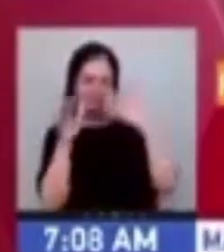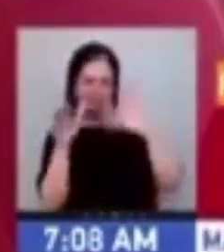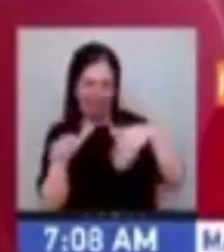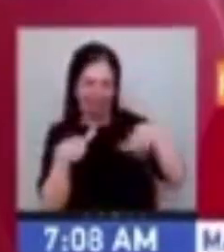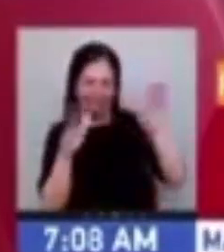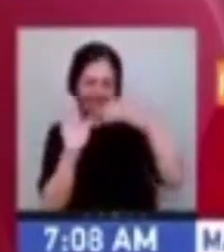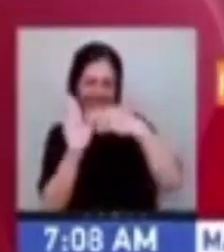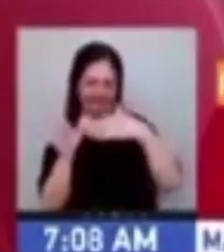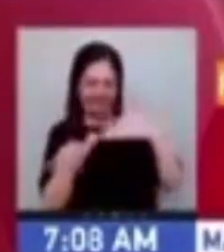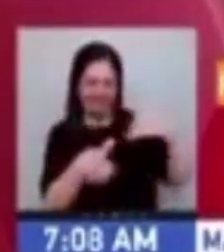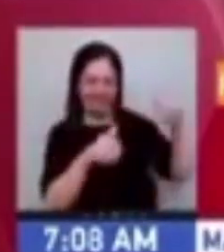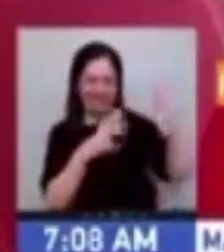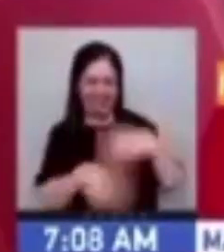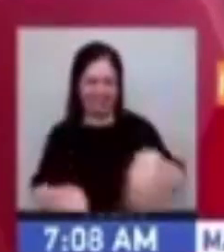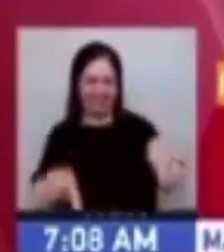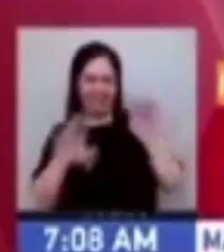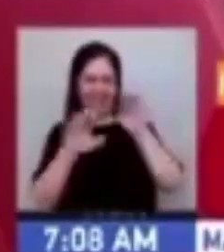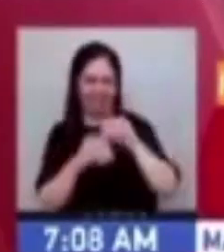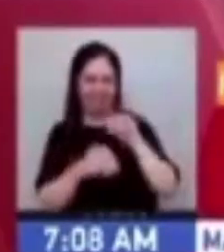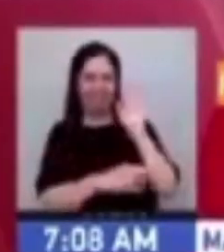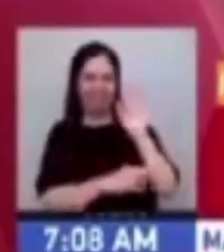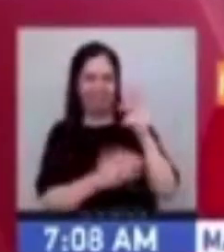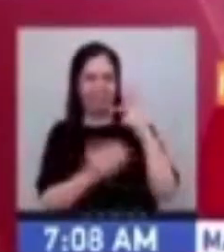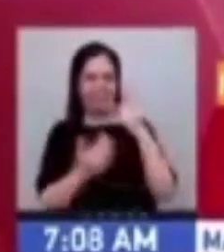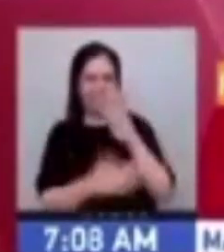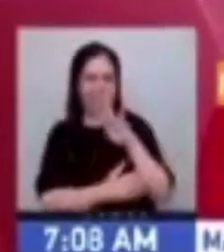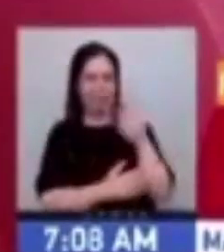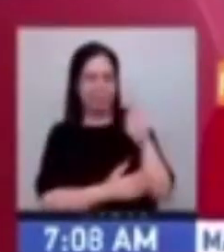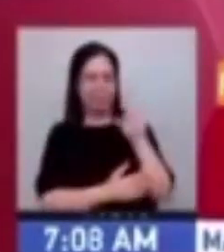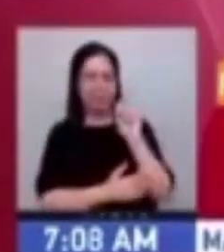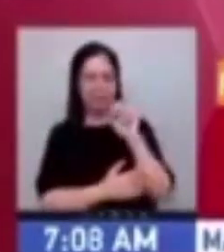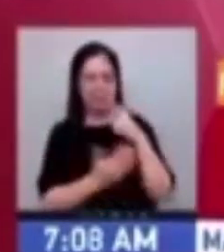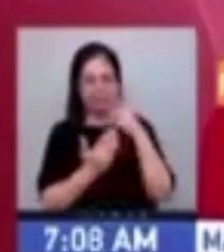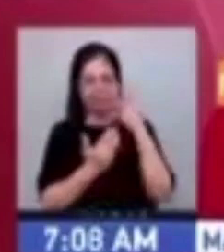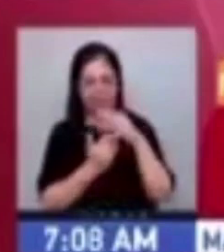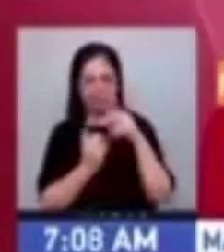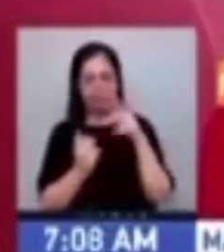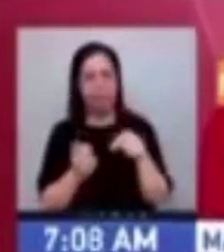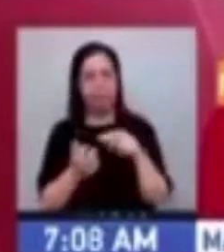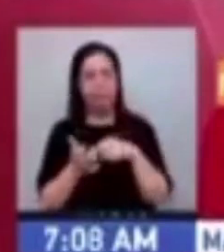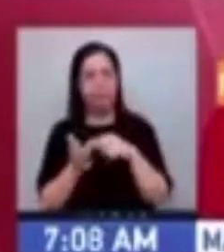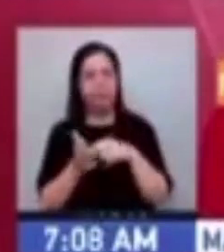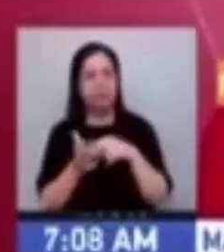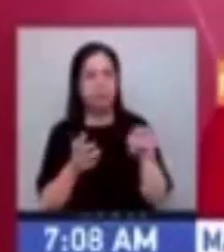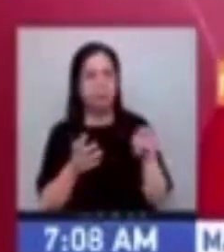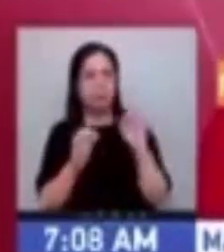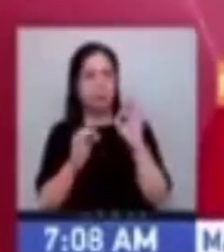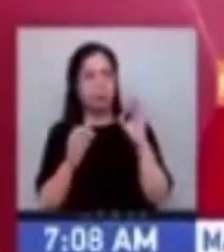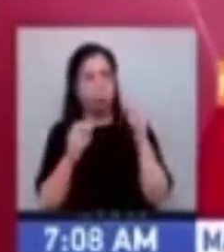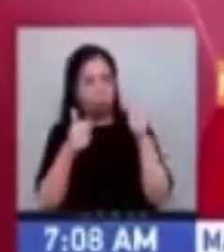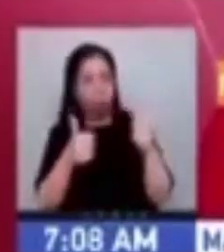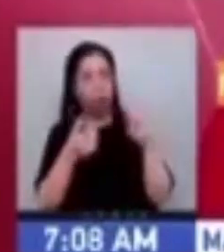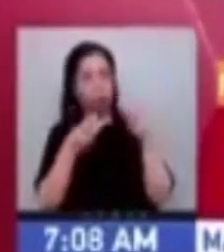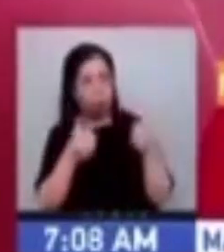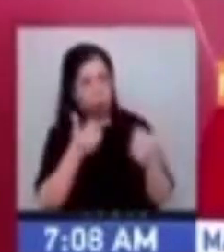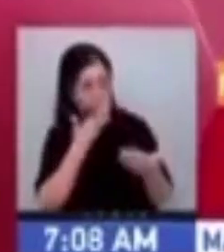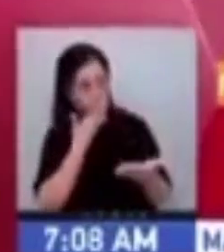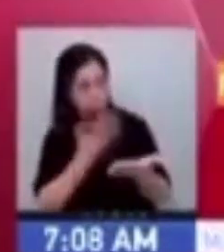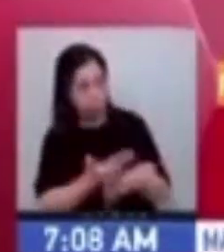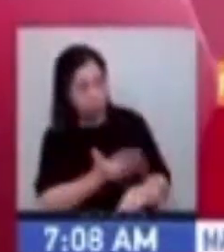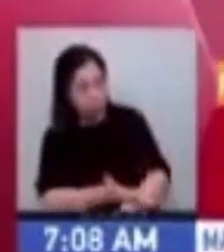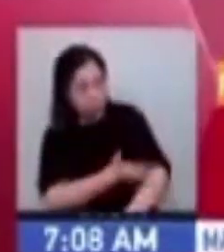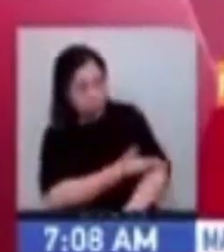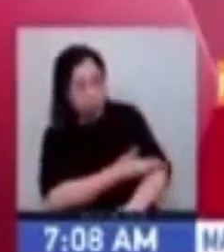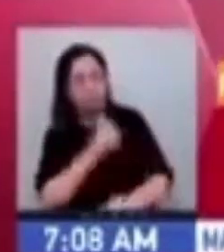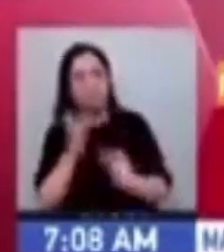kayo doon sa 4PS program. Yan nga po ay pag kayo ay non-poor na o yung inyong pamumuhay ay hindi na po below poverty